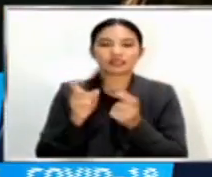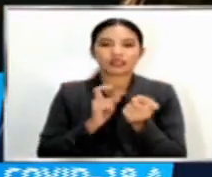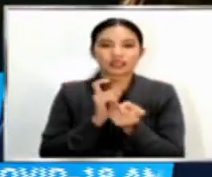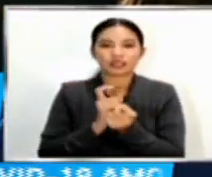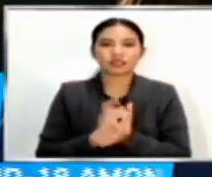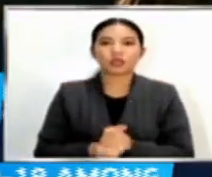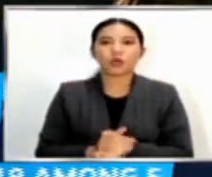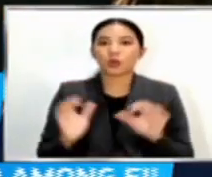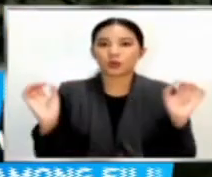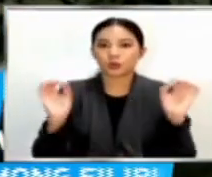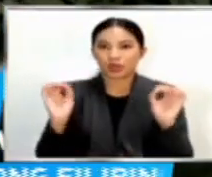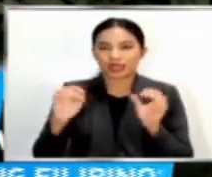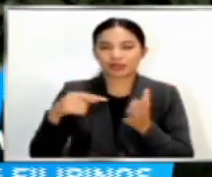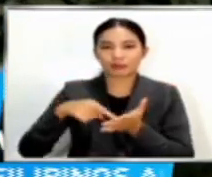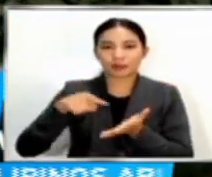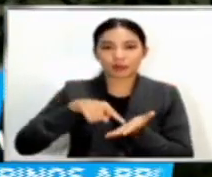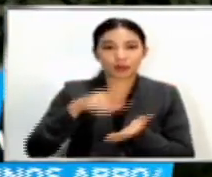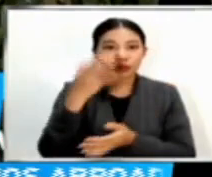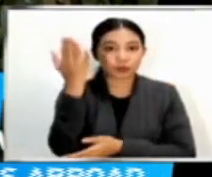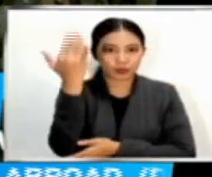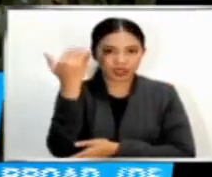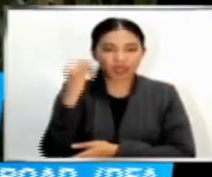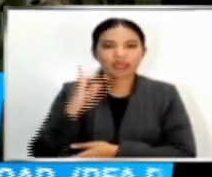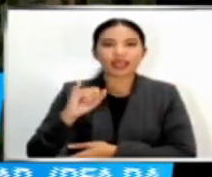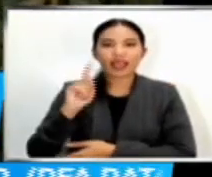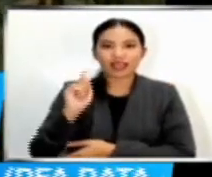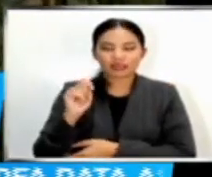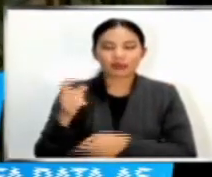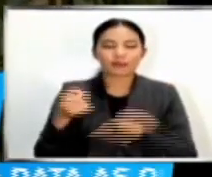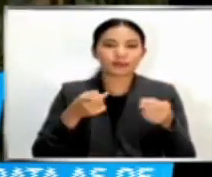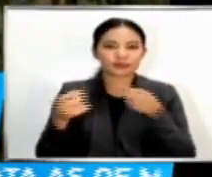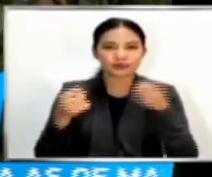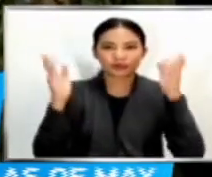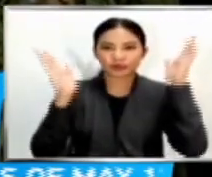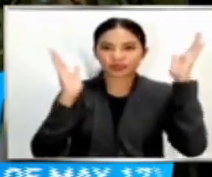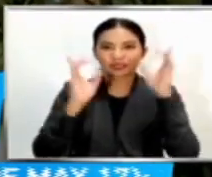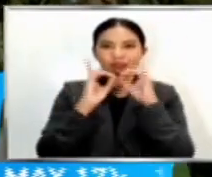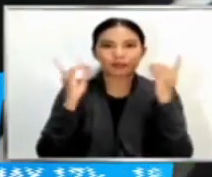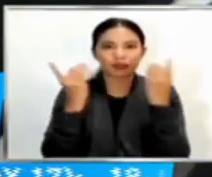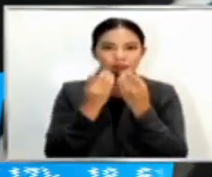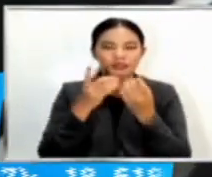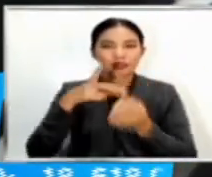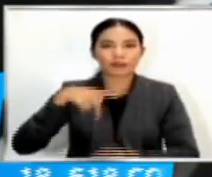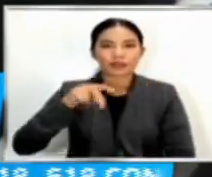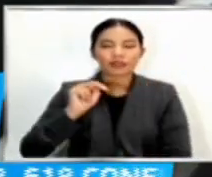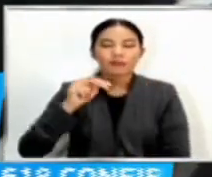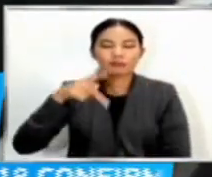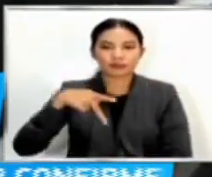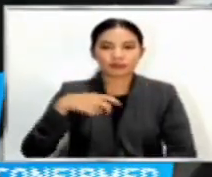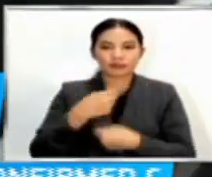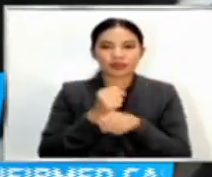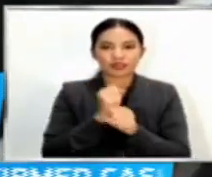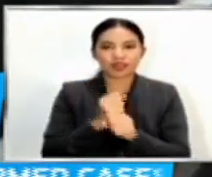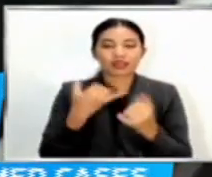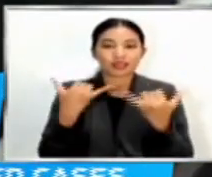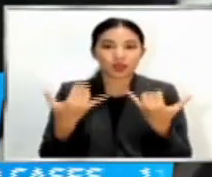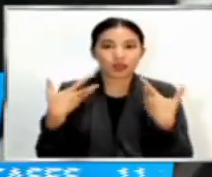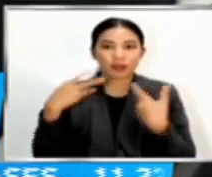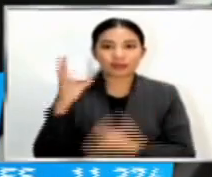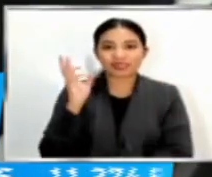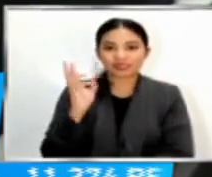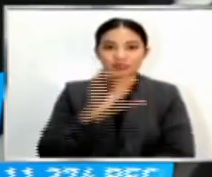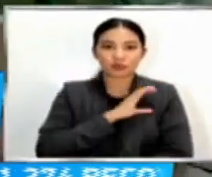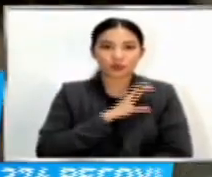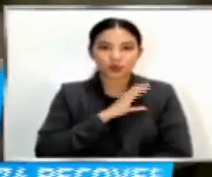gawa mismo ito ng kanilang Information Technology Management Service Department. Sa ngayon ay may 6 na PNP personnel kada shift sa krame ang tumatao